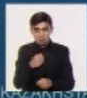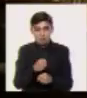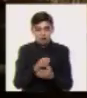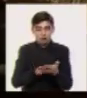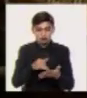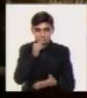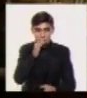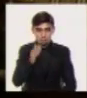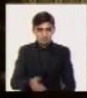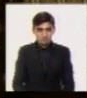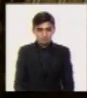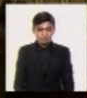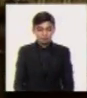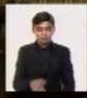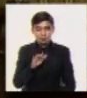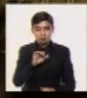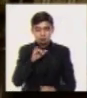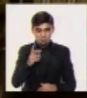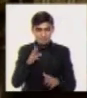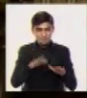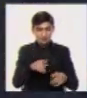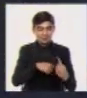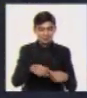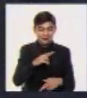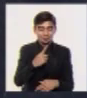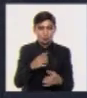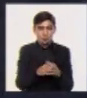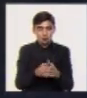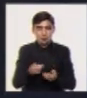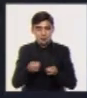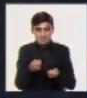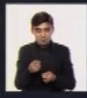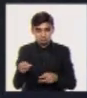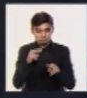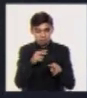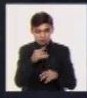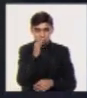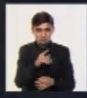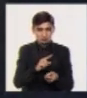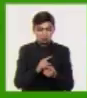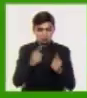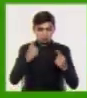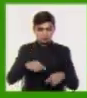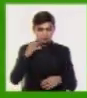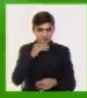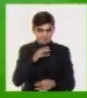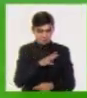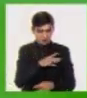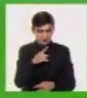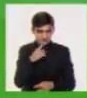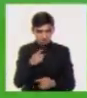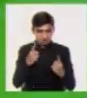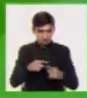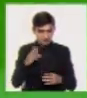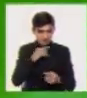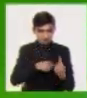алмайды. Букмекерлік бизнесті бір ғана компанияның басқаруы міндетті түрде монополияға келеді деген нарық өкілдері бәсекеге